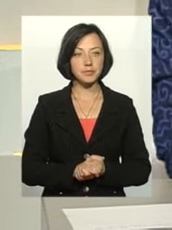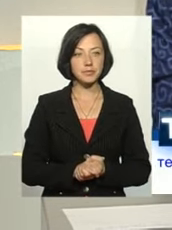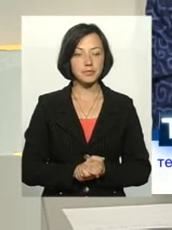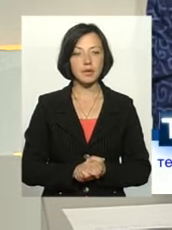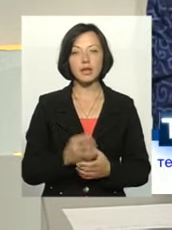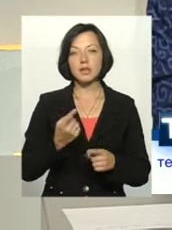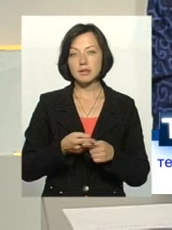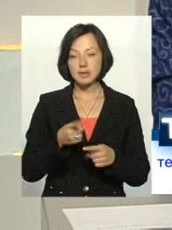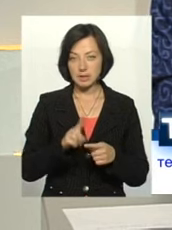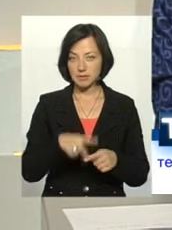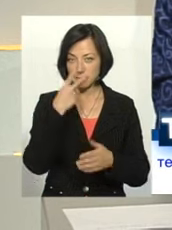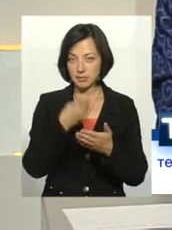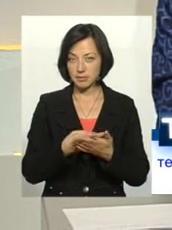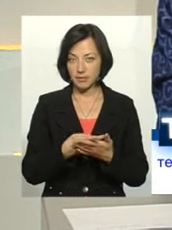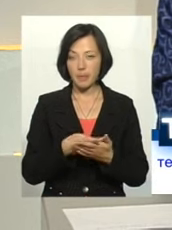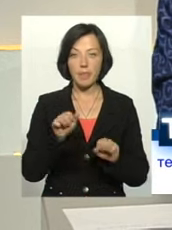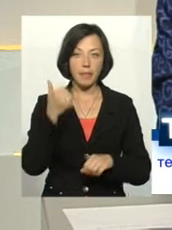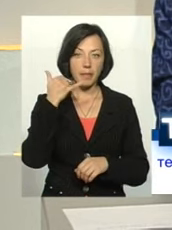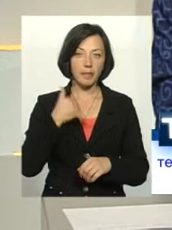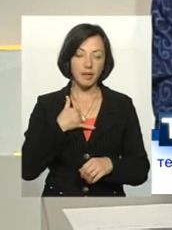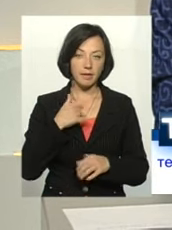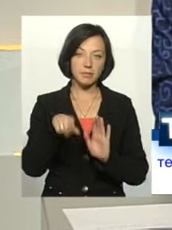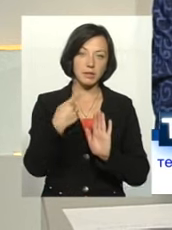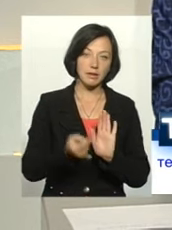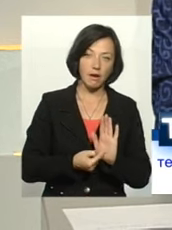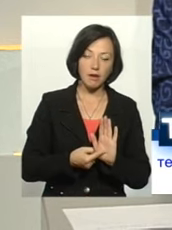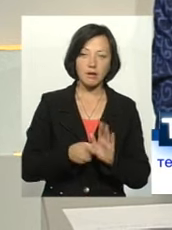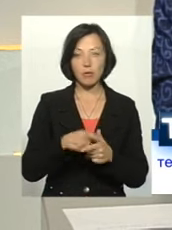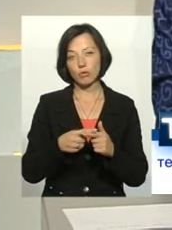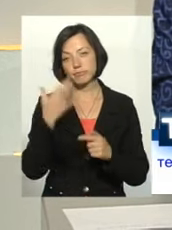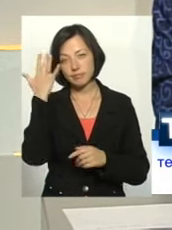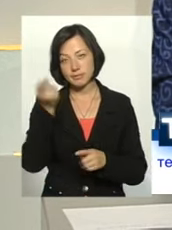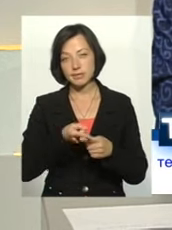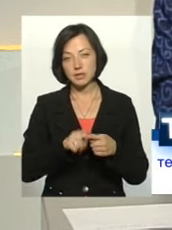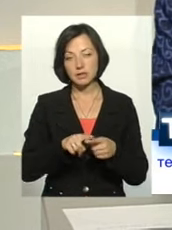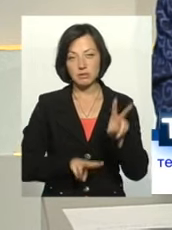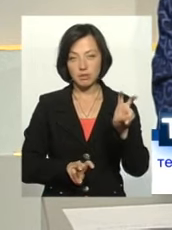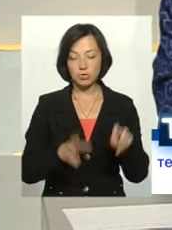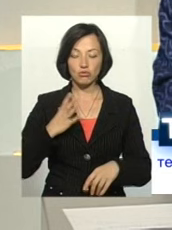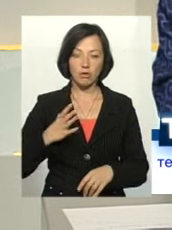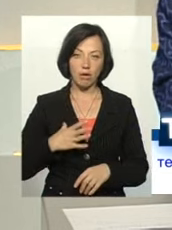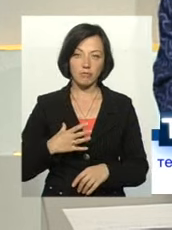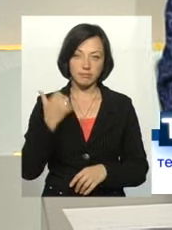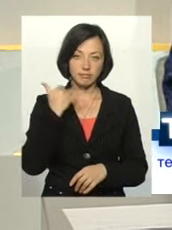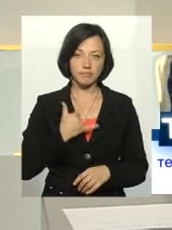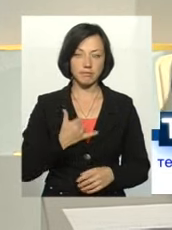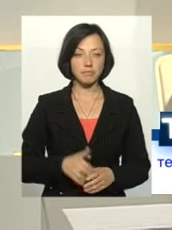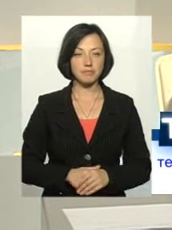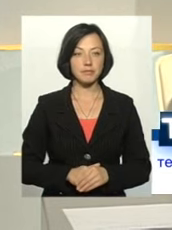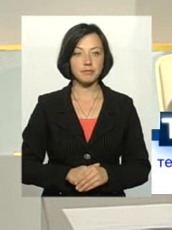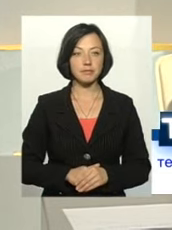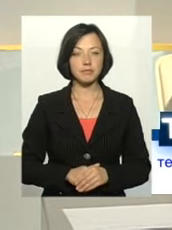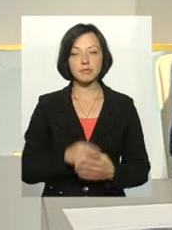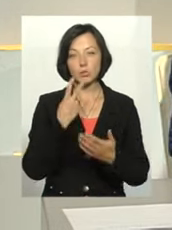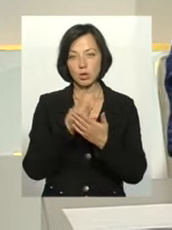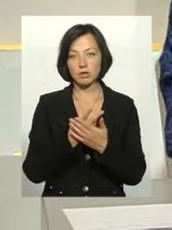61 90 60 – це телефон нашої студії. Якщо у вас є запитання або ж міркування з зазначеної теми, чекаємо на телефонні дзвінки. А зараз,